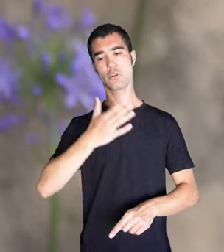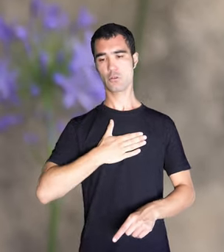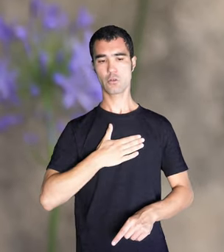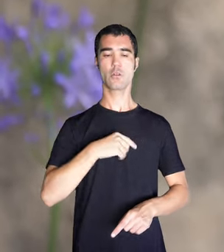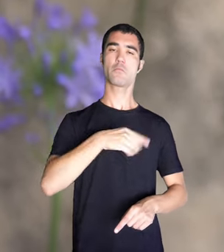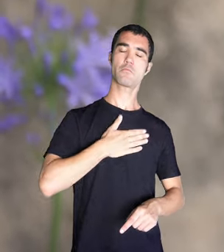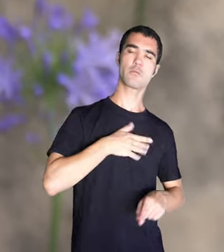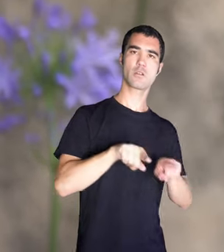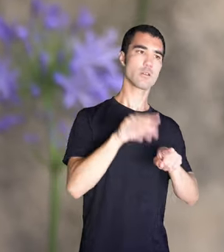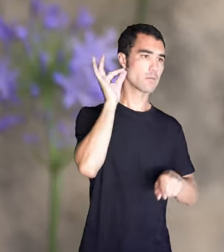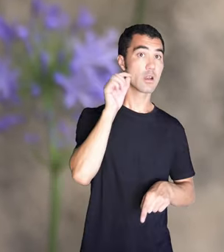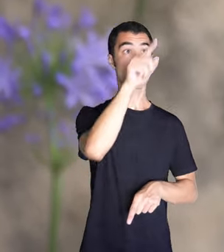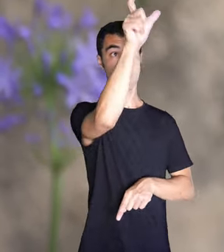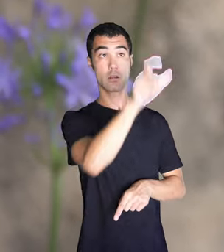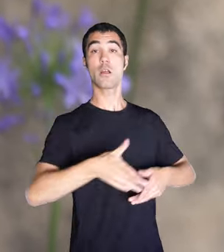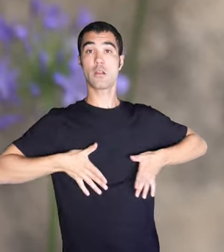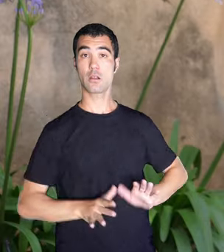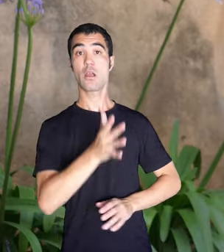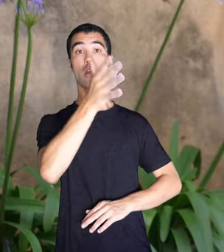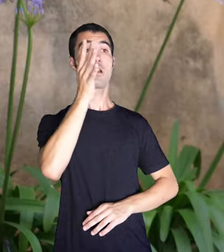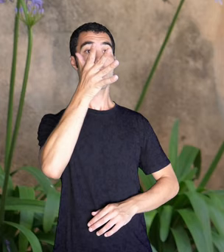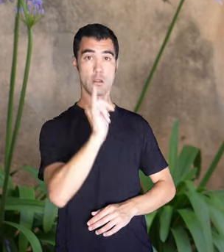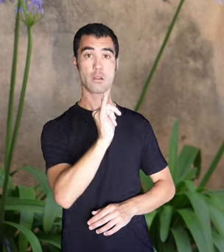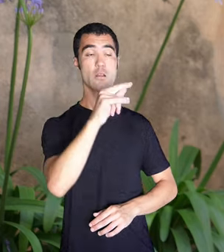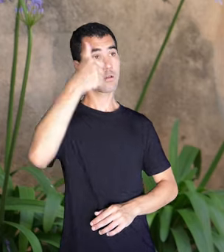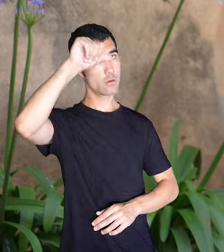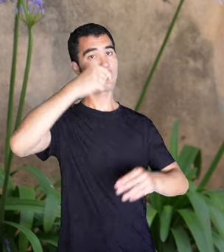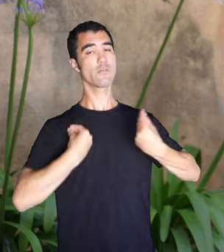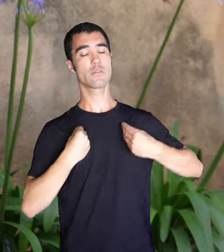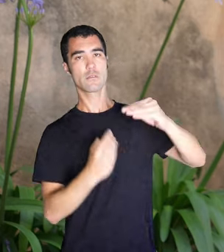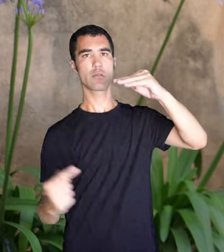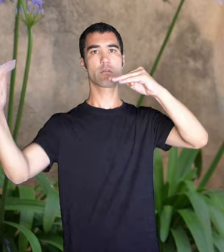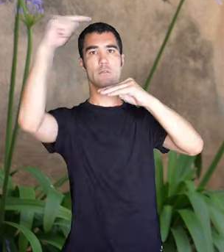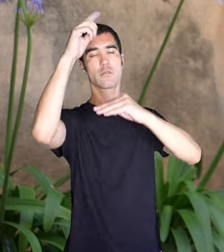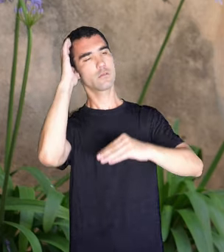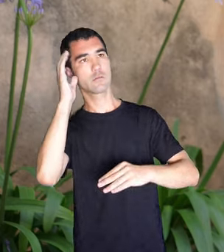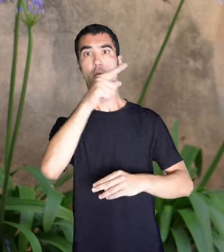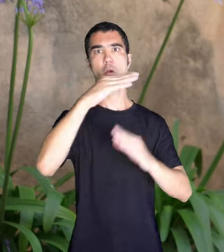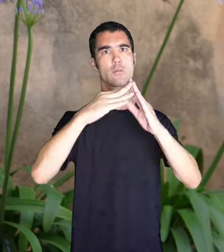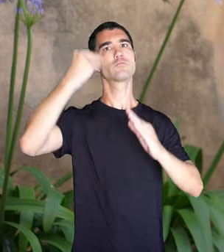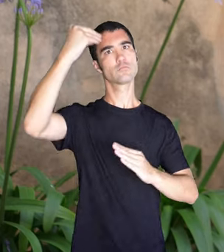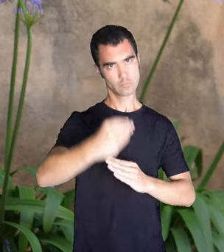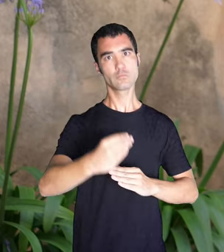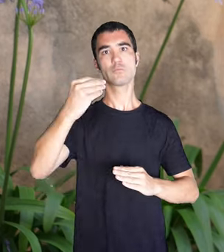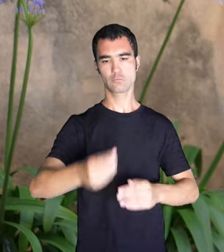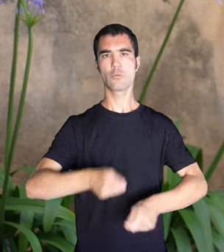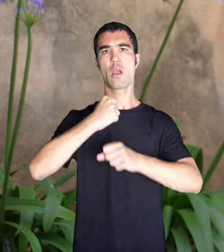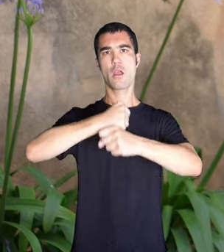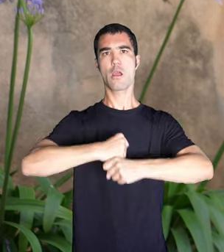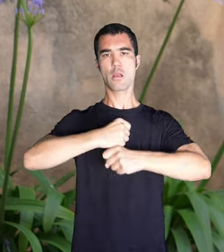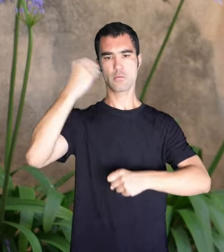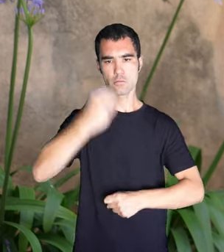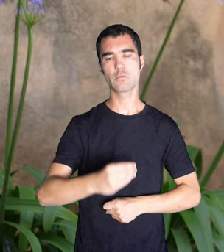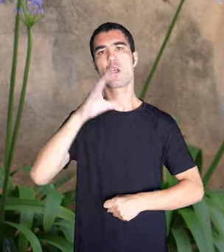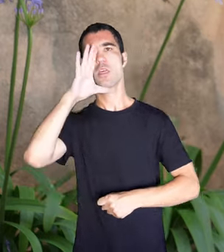I tenien un fill, i el fill dormia d'alt. Si era una casa gran, tenien un bon cavall, i tenien